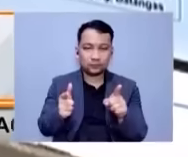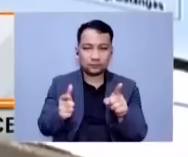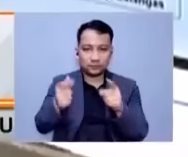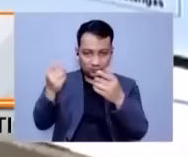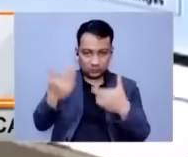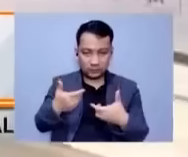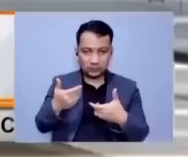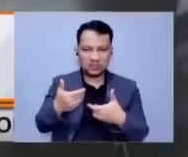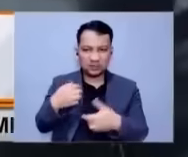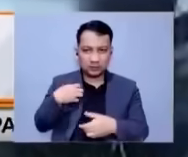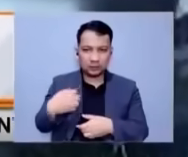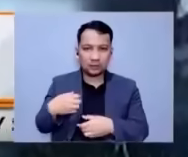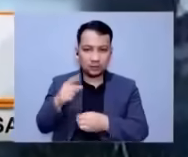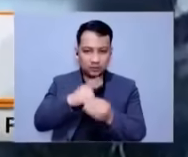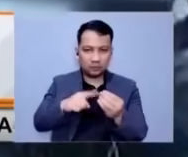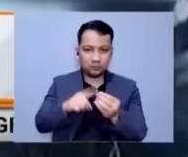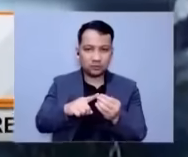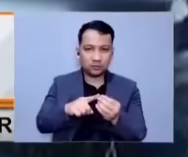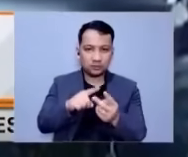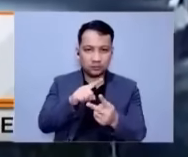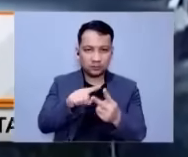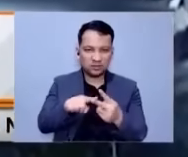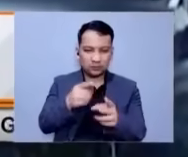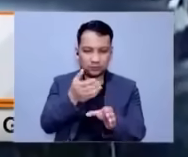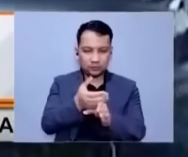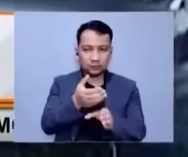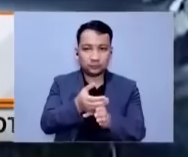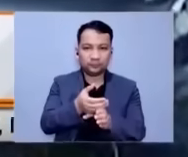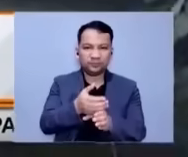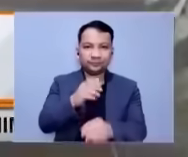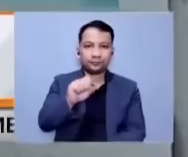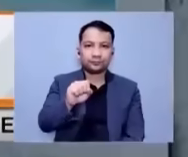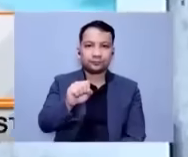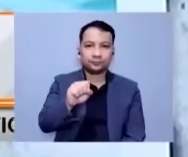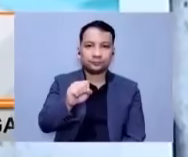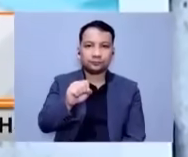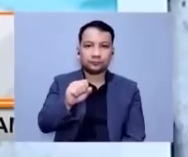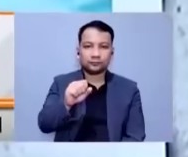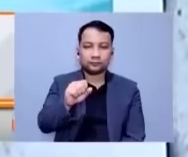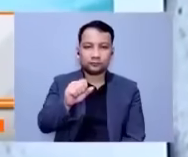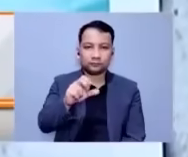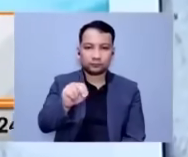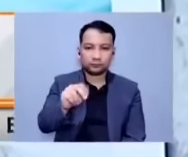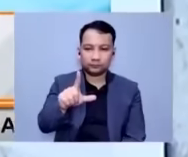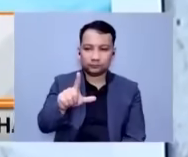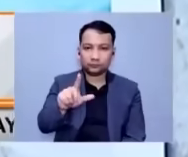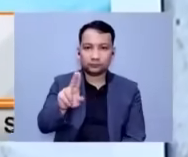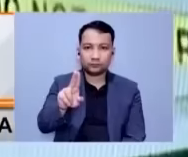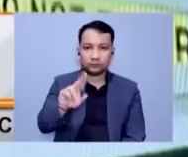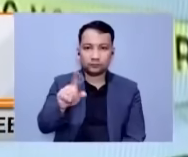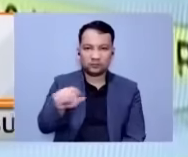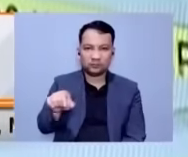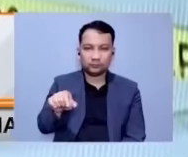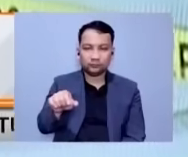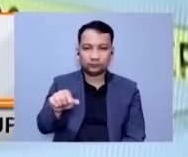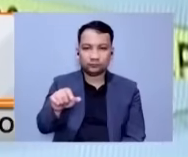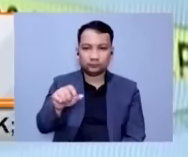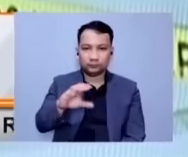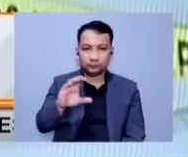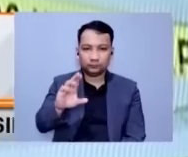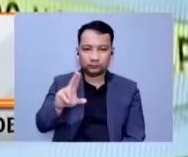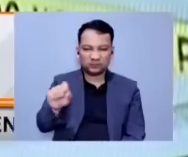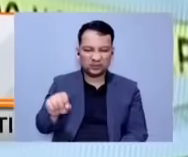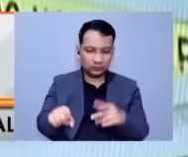Police tungkol sa dalawang abanduradong SUV sa San Luis, Pampanga. Isang itim na SUV ang nakita sa loob ng sementeryo, habang ang isa pang puting